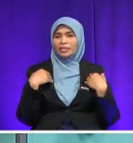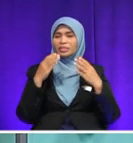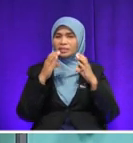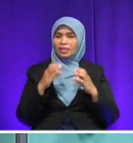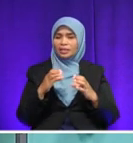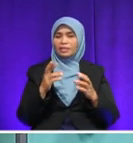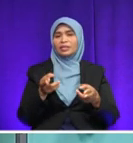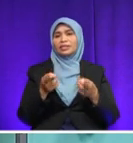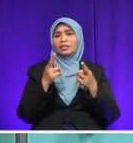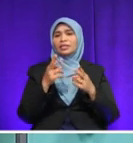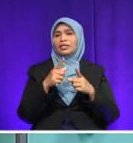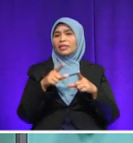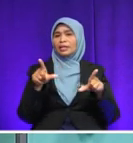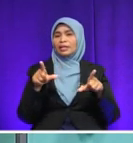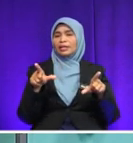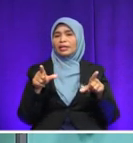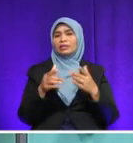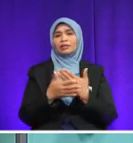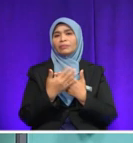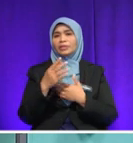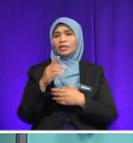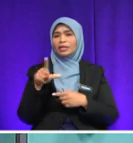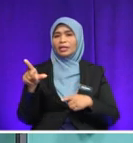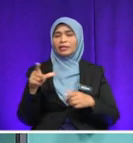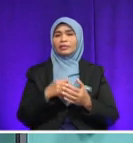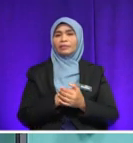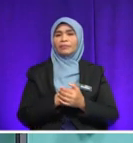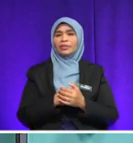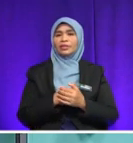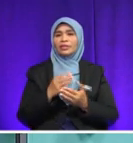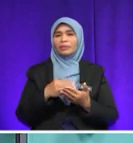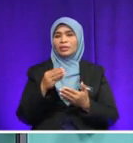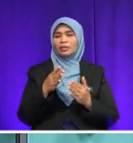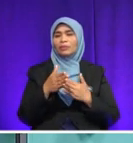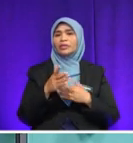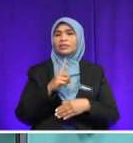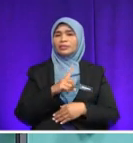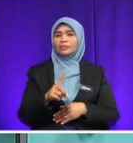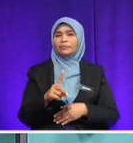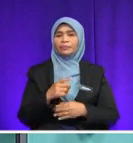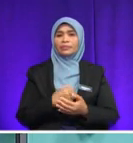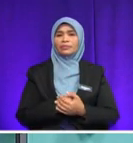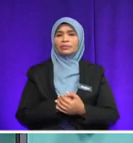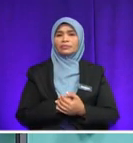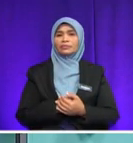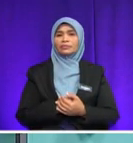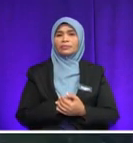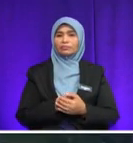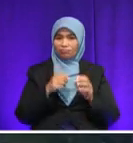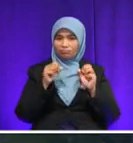keringanan kemudahan yang diberikan oleh agama kita Oke boleh